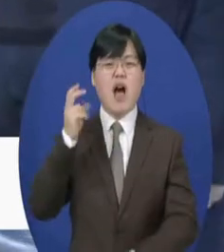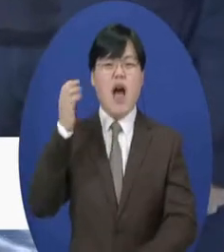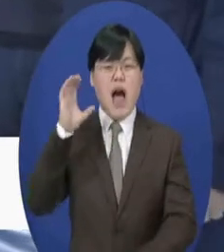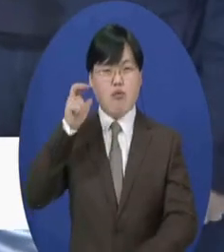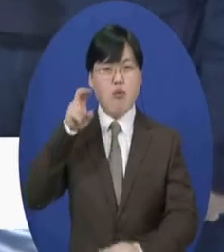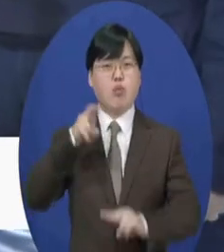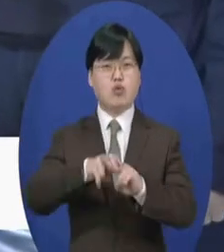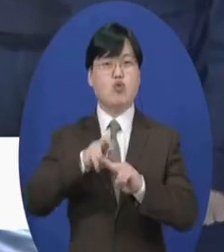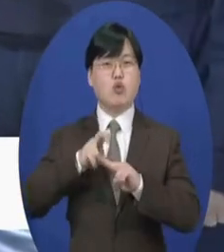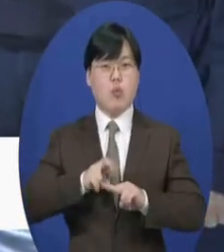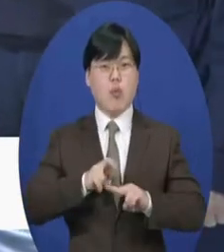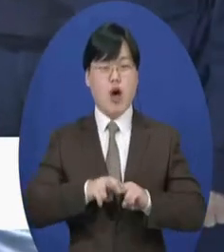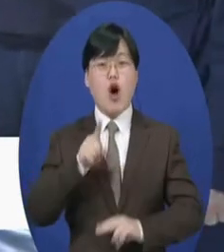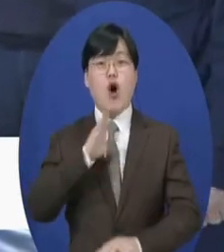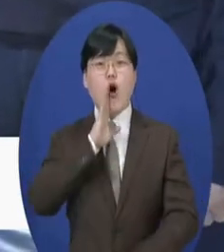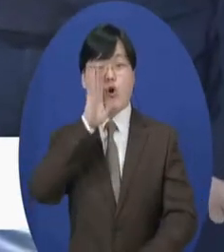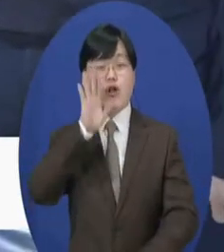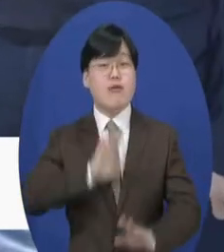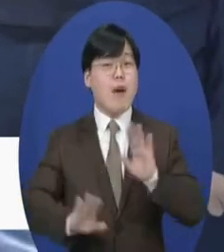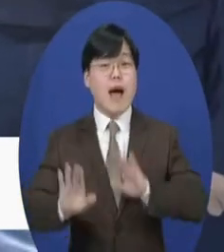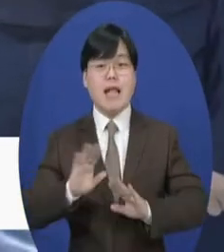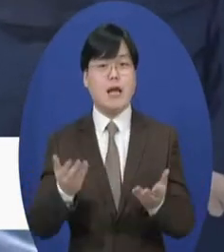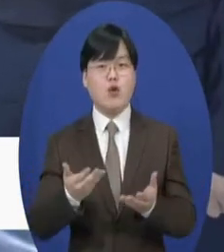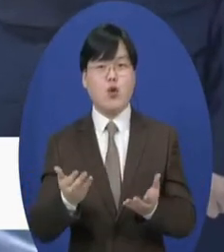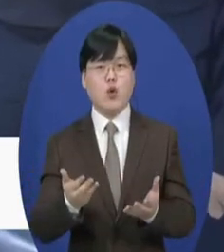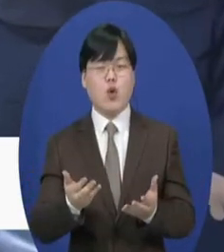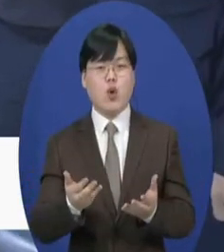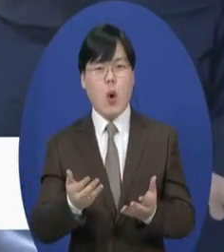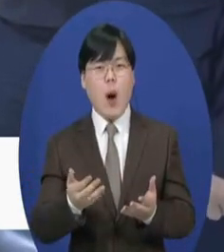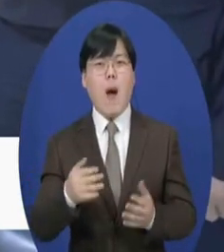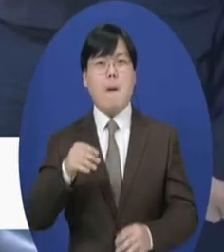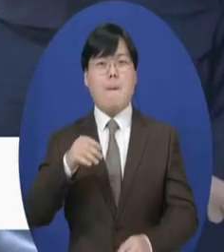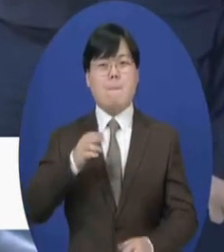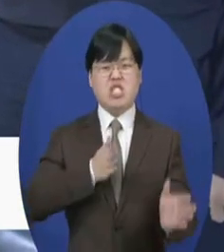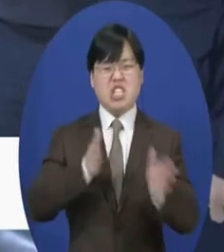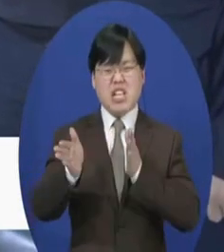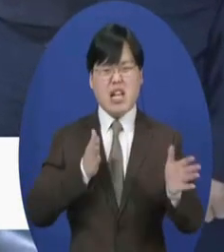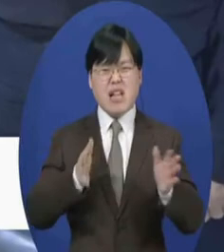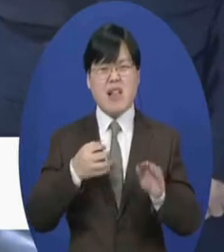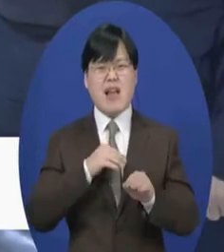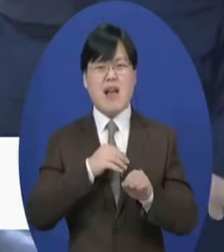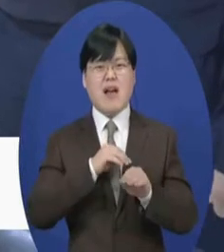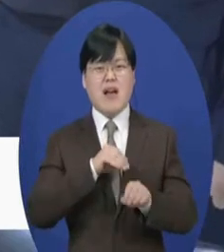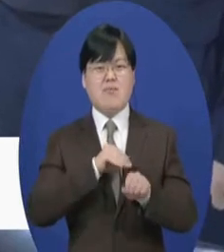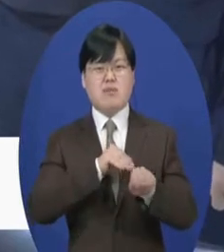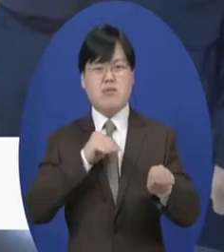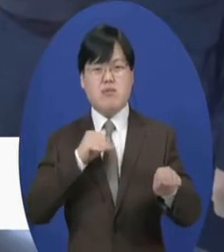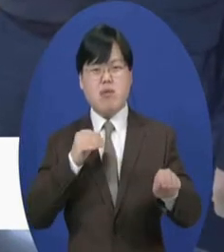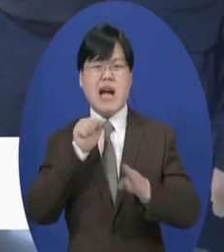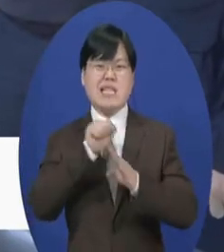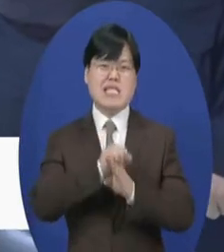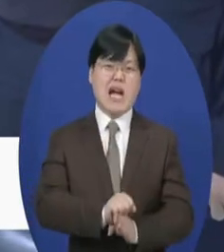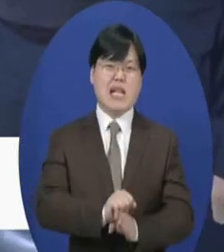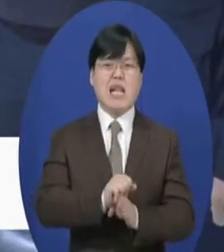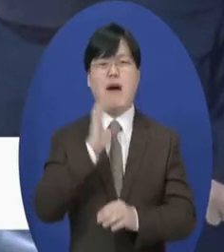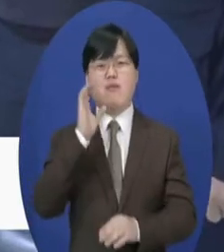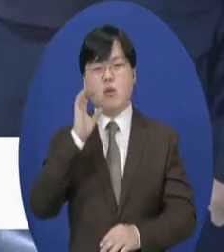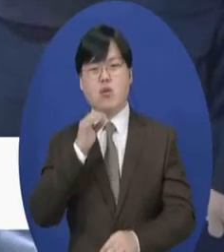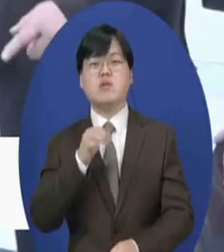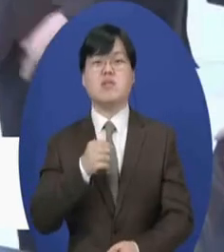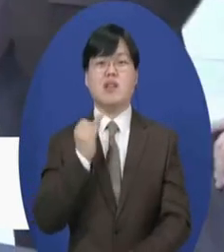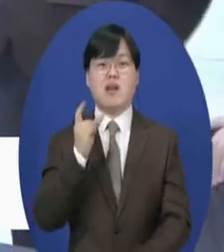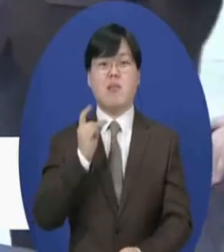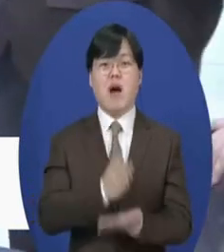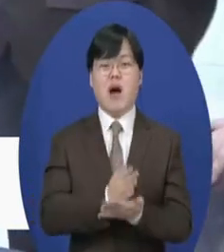Тэгээд өглөөний байдлаар бол нилээд ид маршрут дээр бас ачаалт үүсэн байгаа. Энэ дээр яаралтай шуурхай аргамж авч ажиллаж